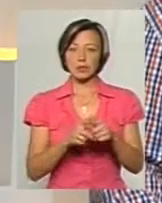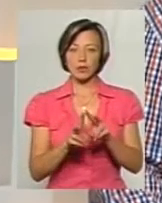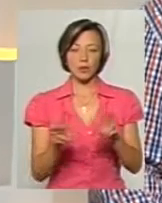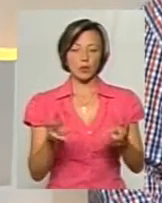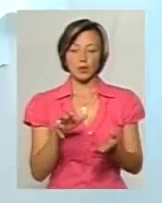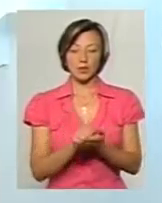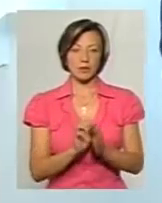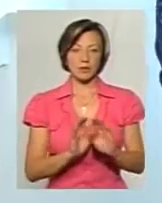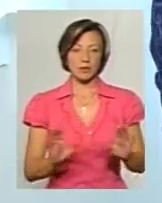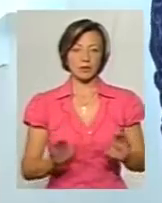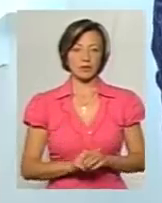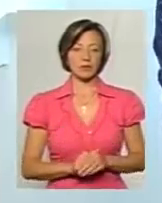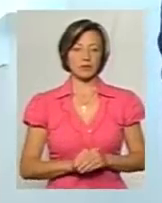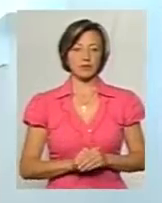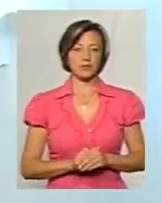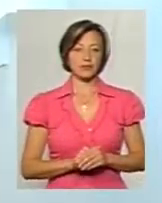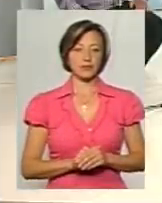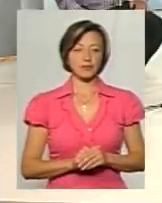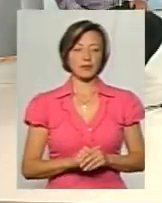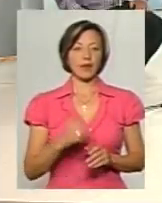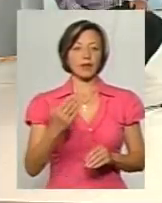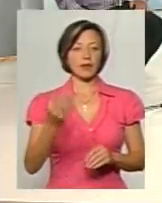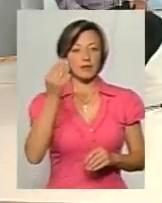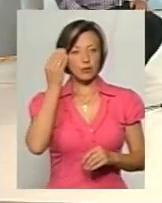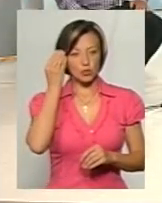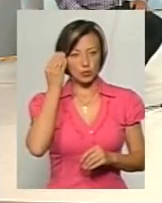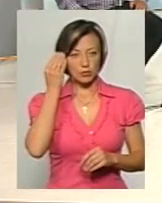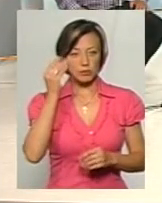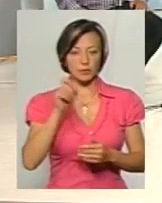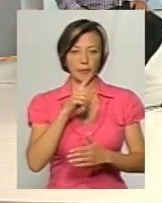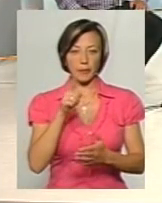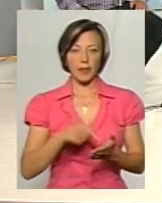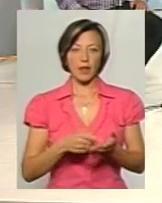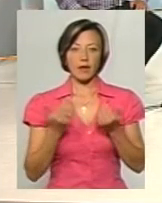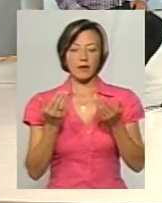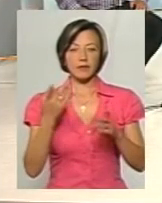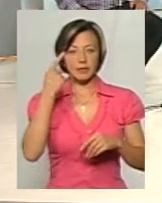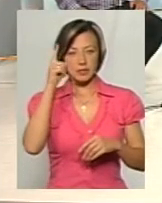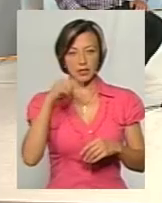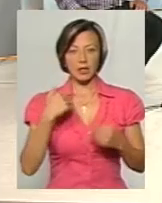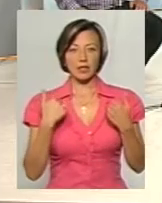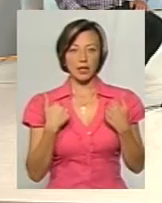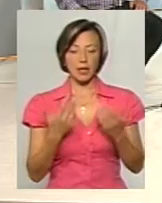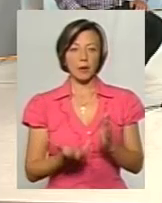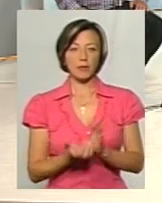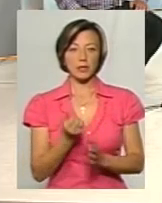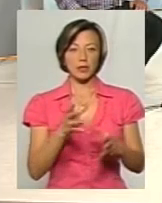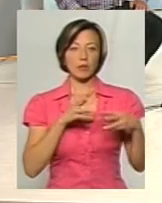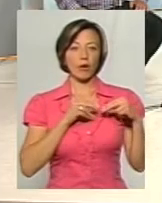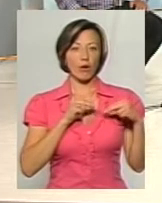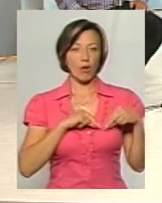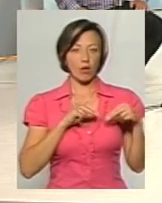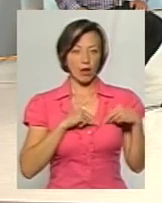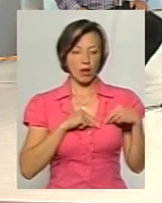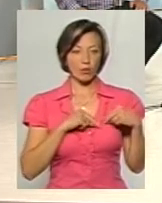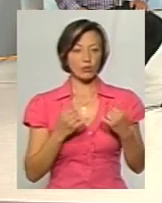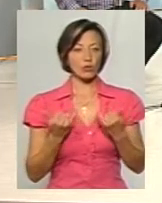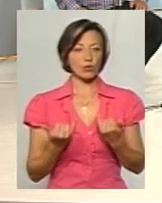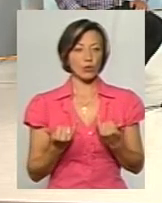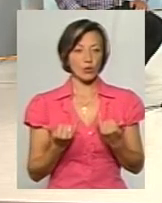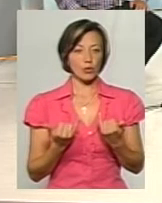Україні. Пане Олександре, на вашу думку. Ви знаєте, я підтримую колегу, тому що